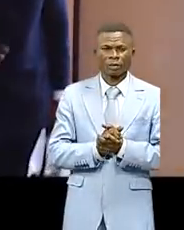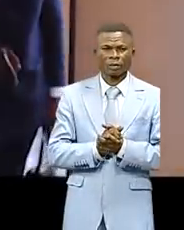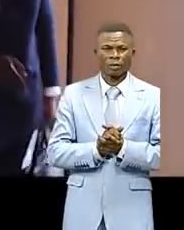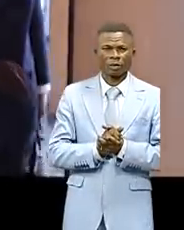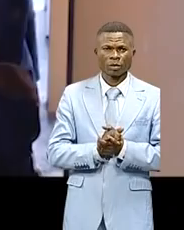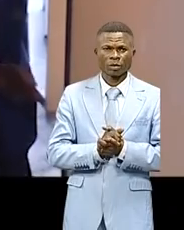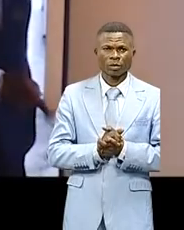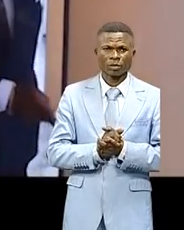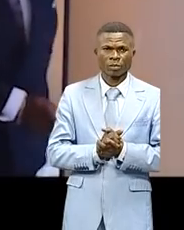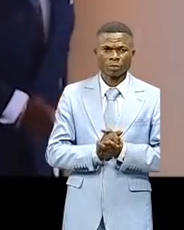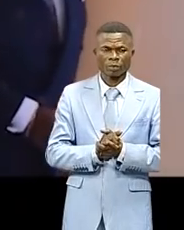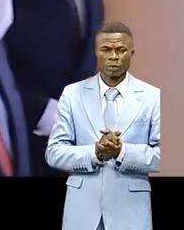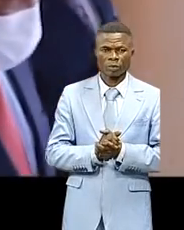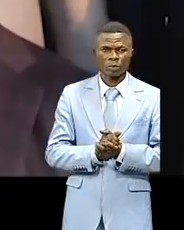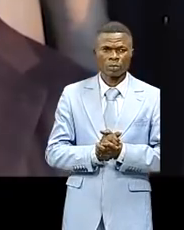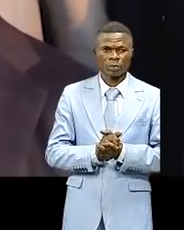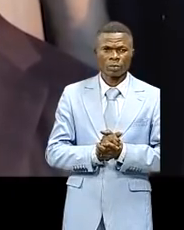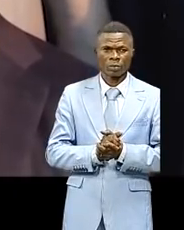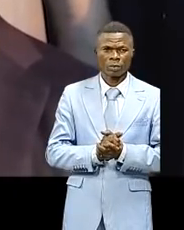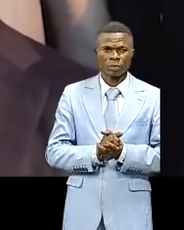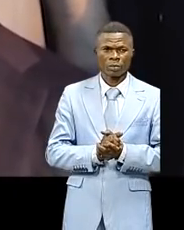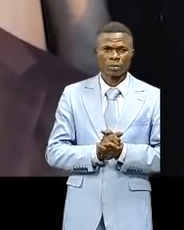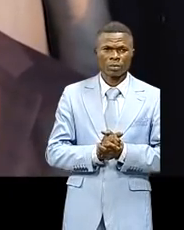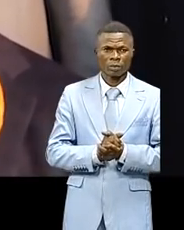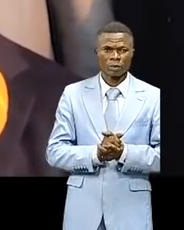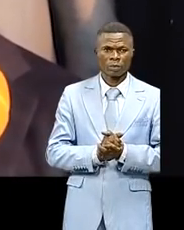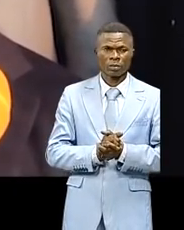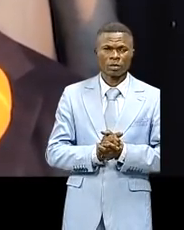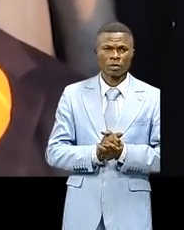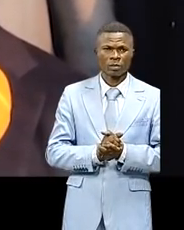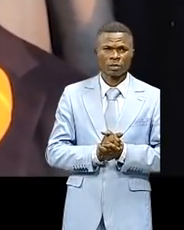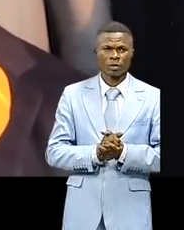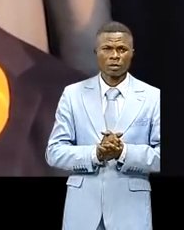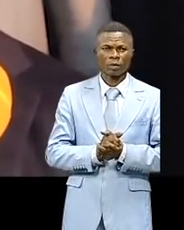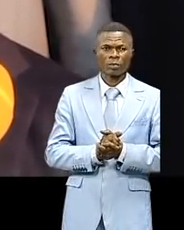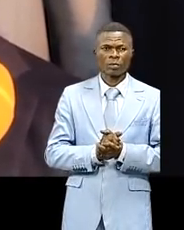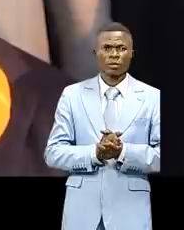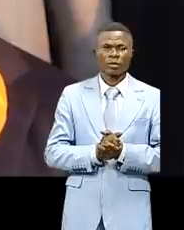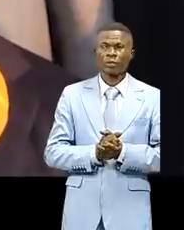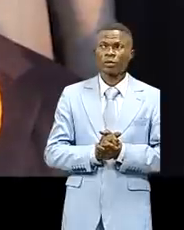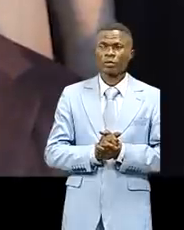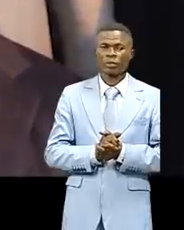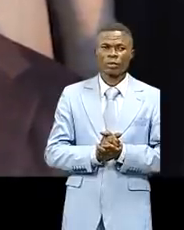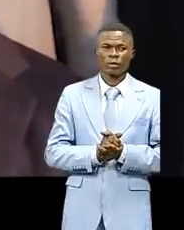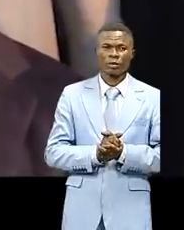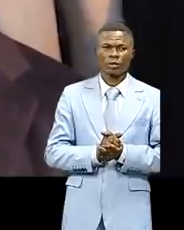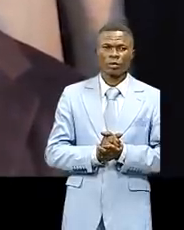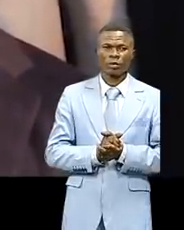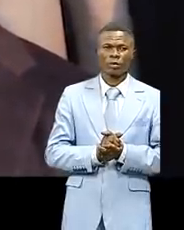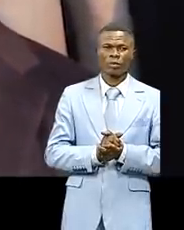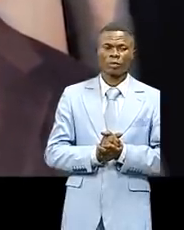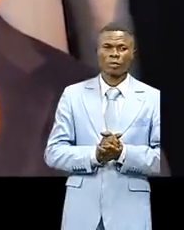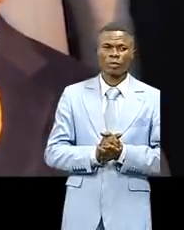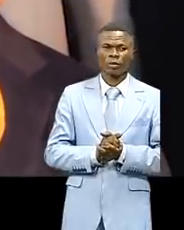de disques as progressait à chips et un terme sauf developing kamwa qu'apoula man